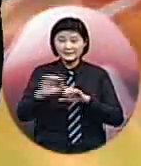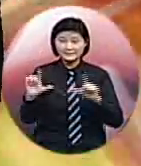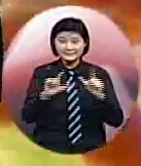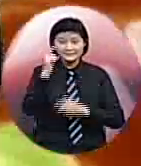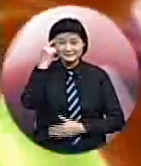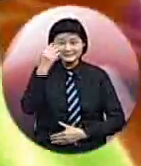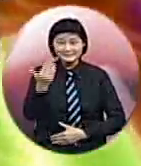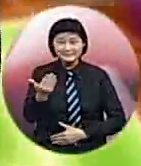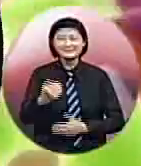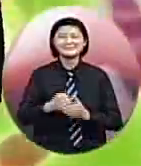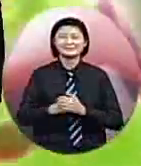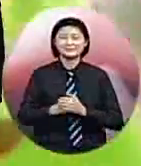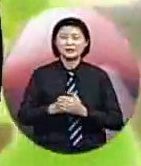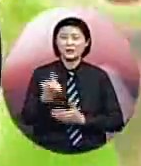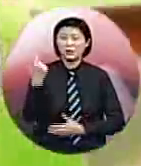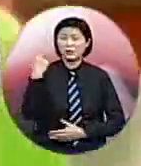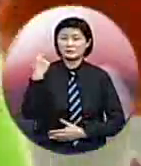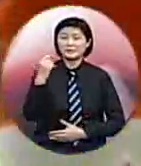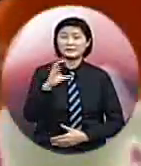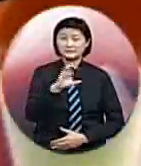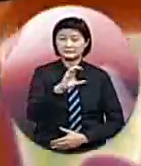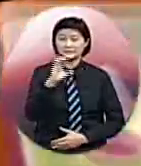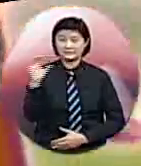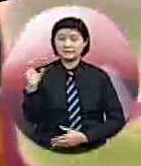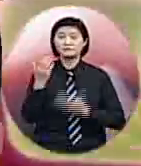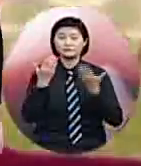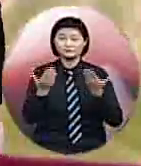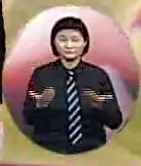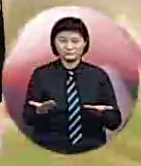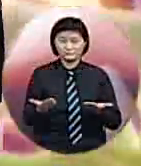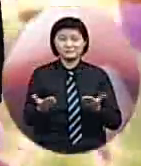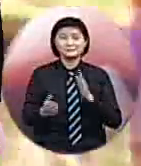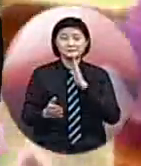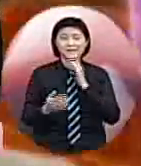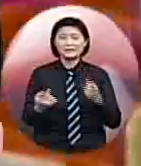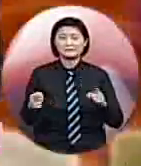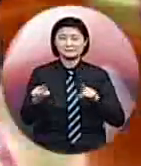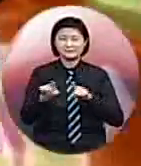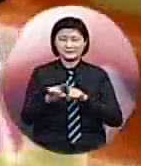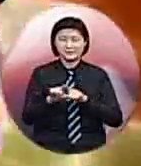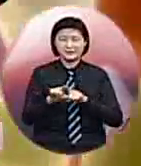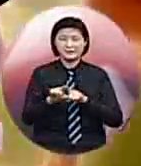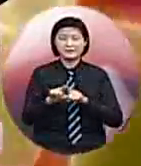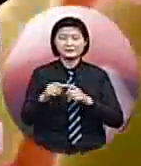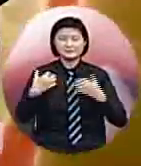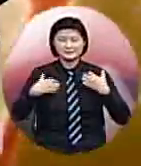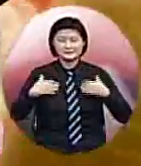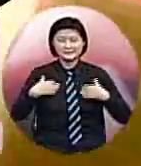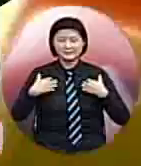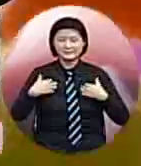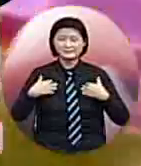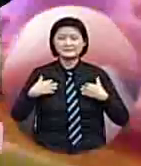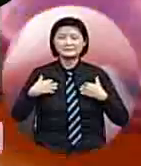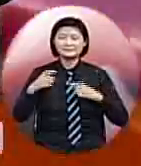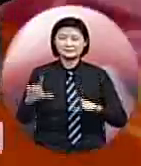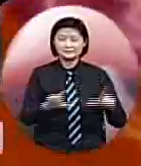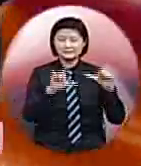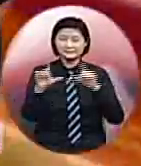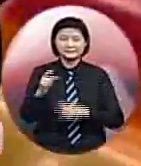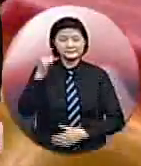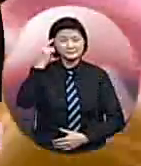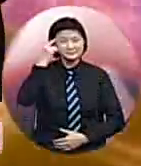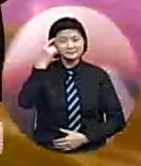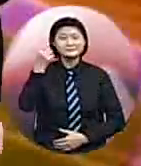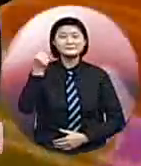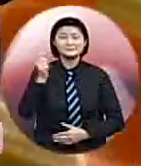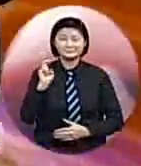예. 어제가 또 크리스마스 휴무였죠? 네. 네, 가족과 함께 아주 즐거운 크리스마스 보내셨을 거라고